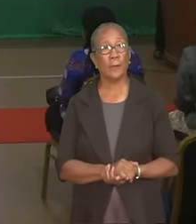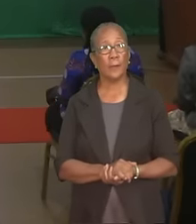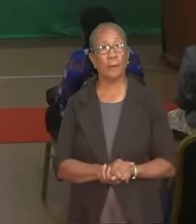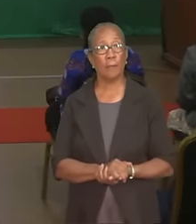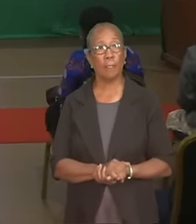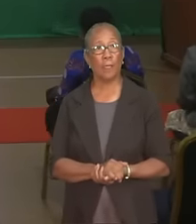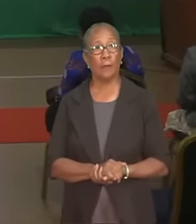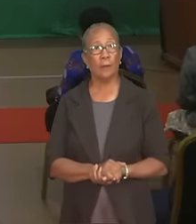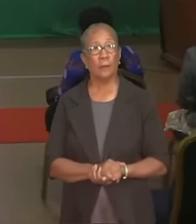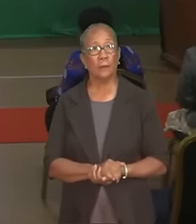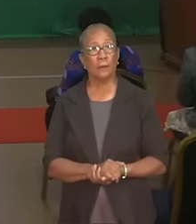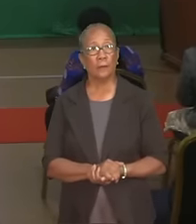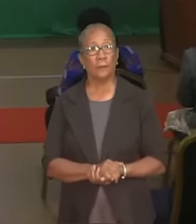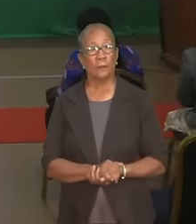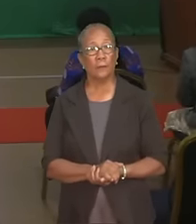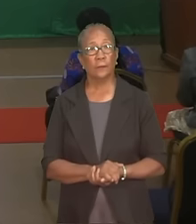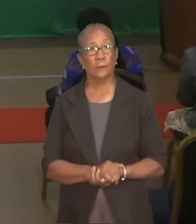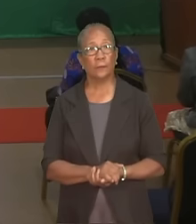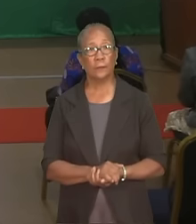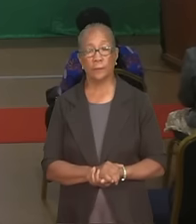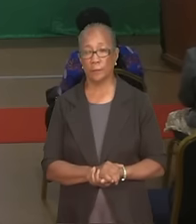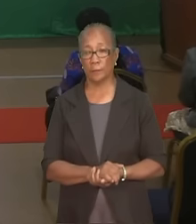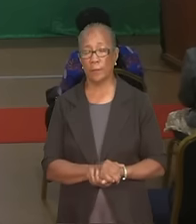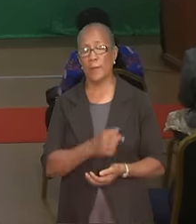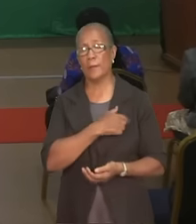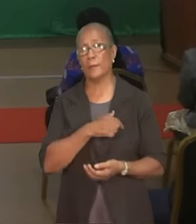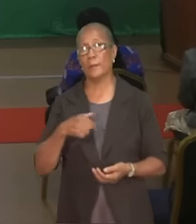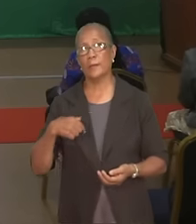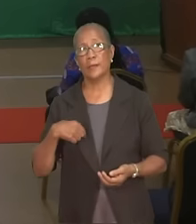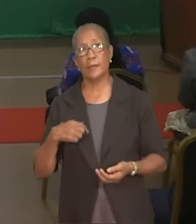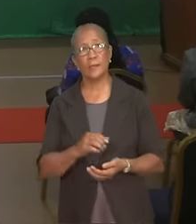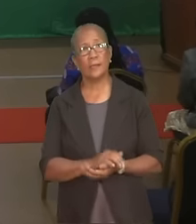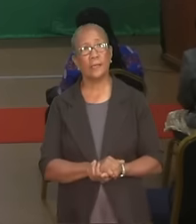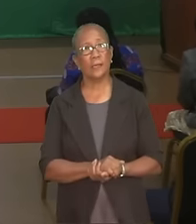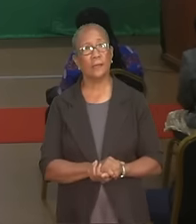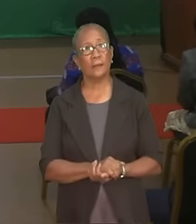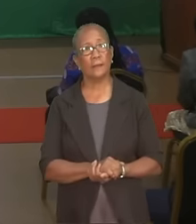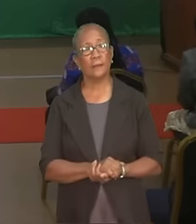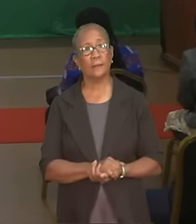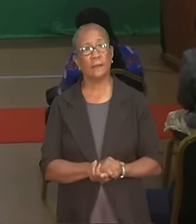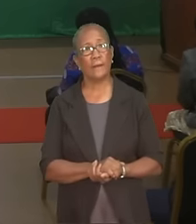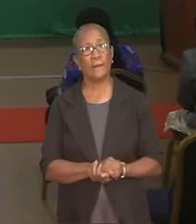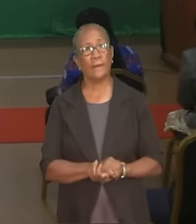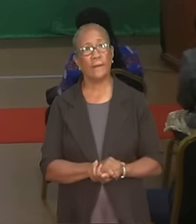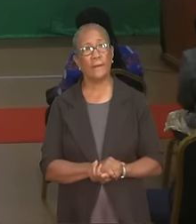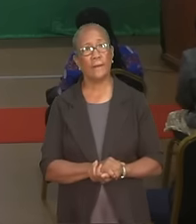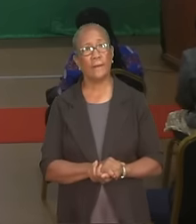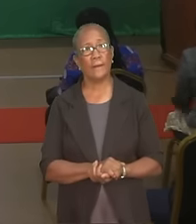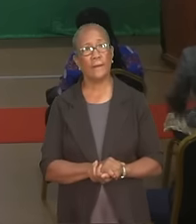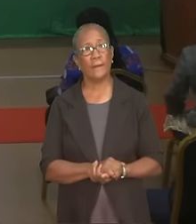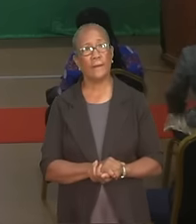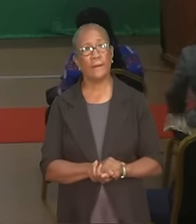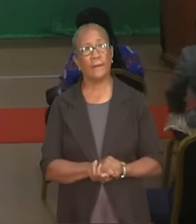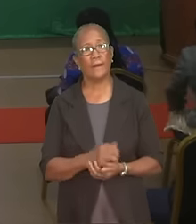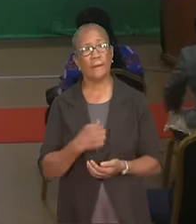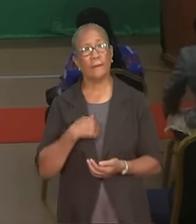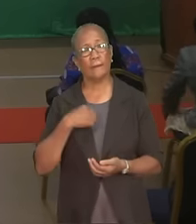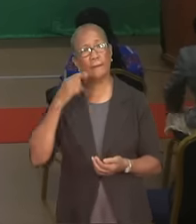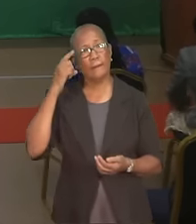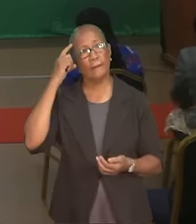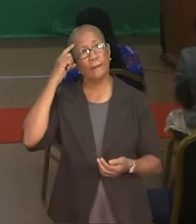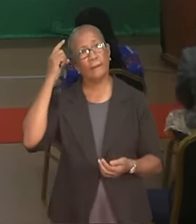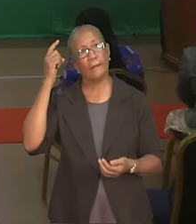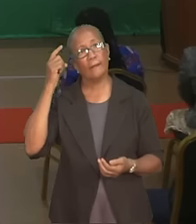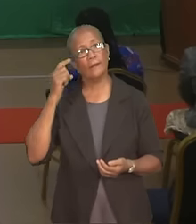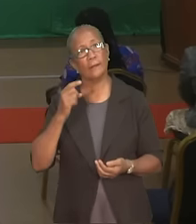René Gompers, Staanhuis. President, komt er nog een reshuffling? En ik denk dat dit is voor de minister